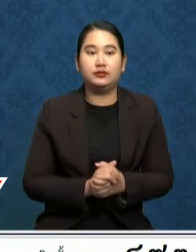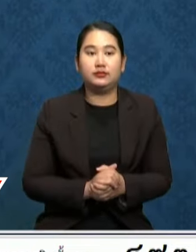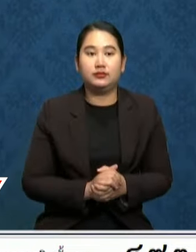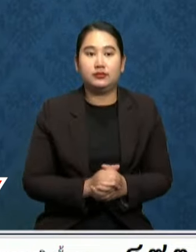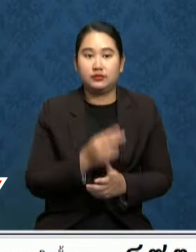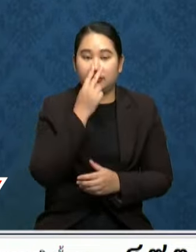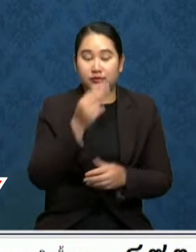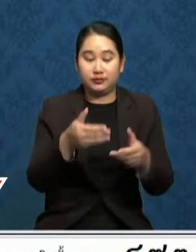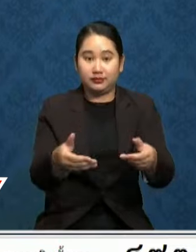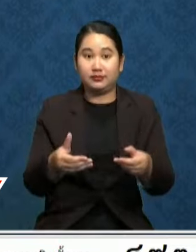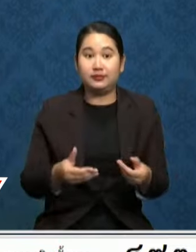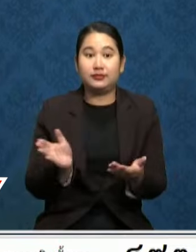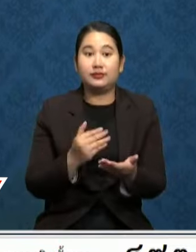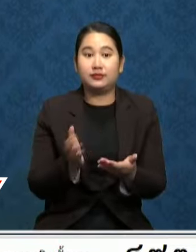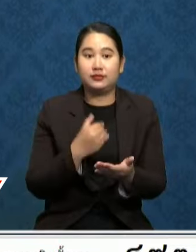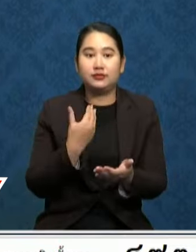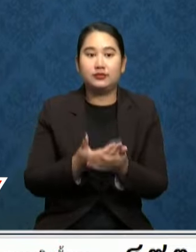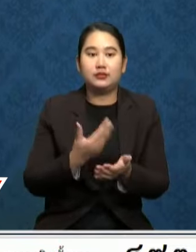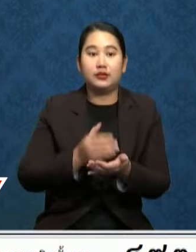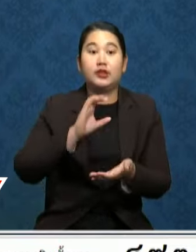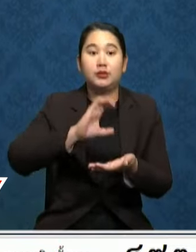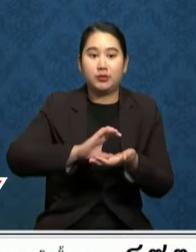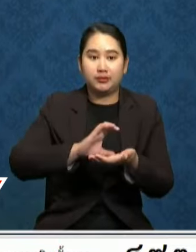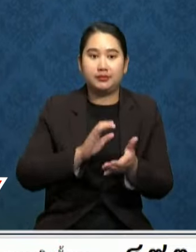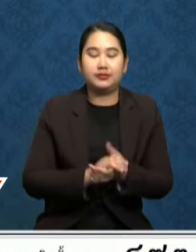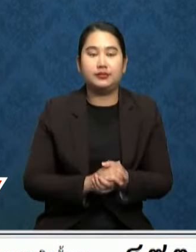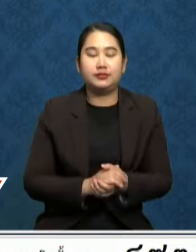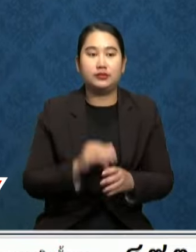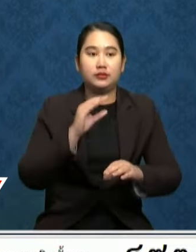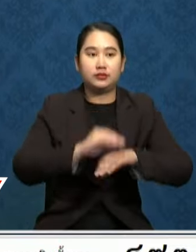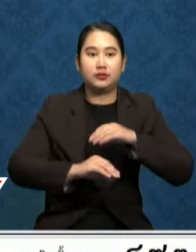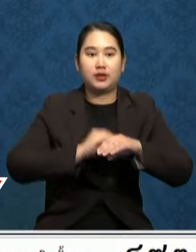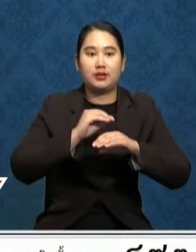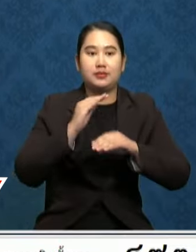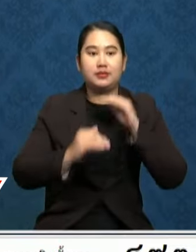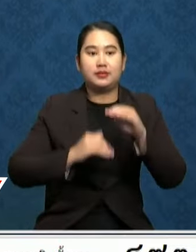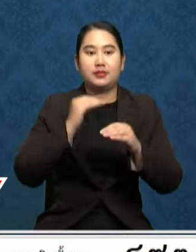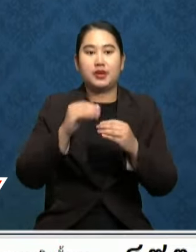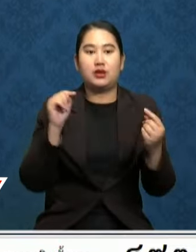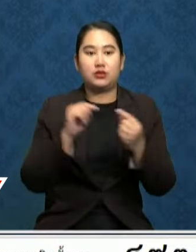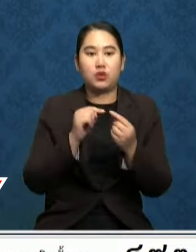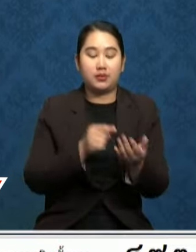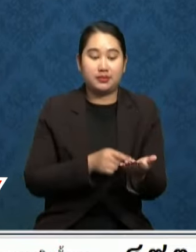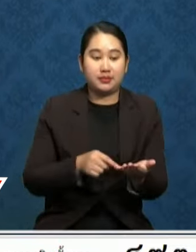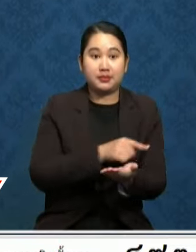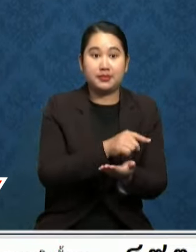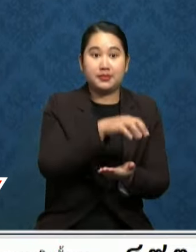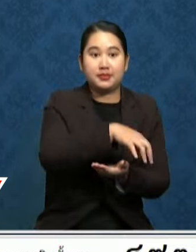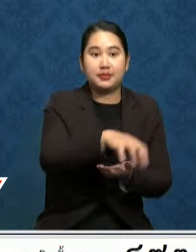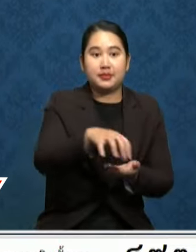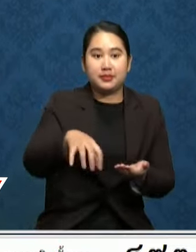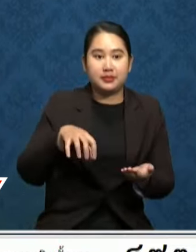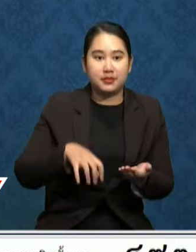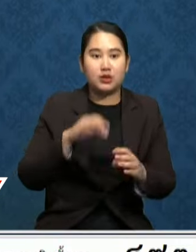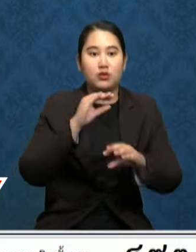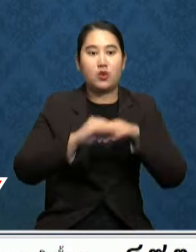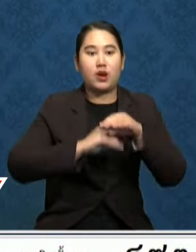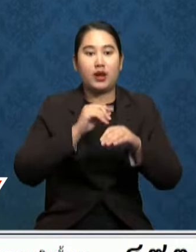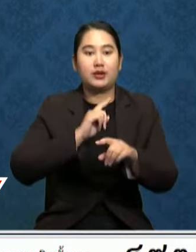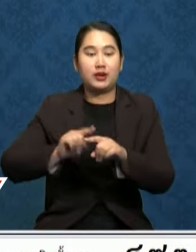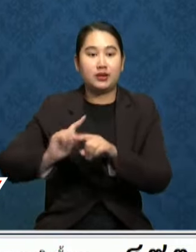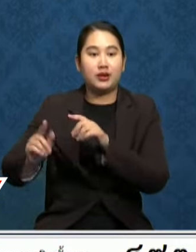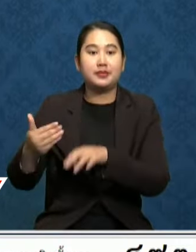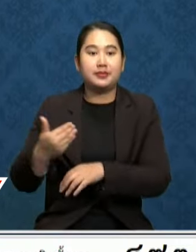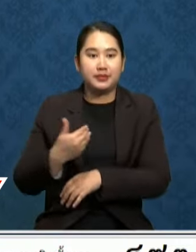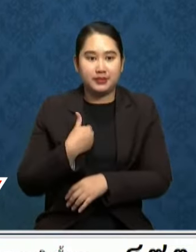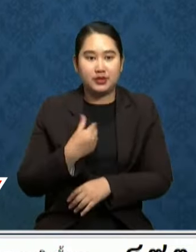ถ้าากวาท่านไปดูในเอกสารงบต่มาท agrade ไู้ง ต์OSTแล้ว